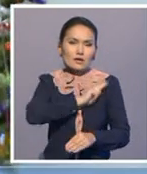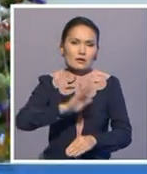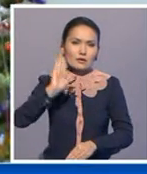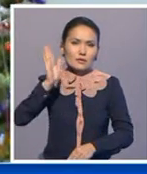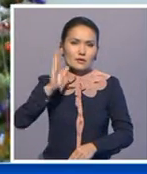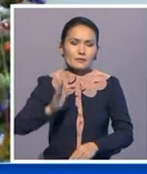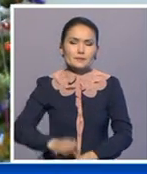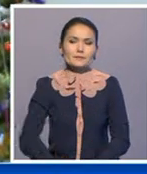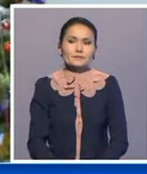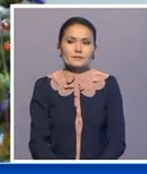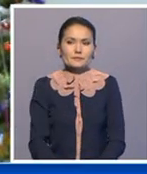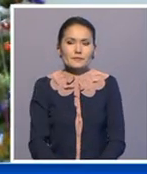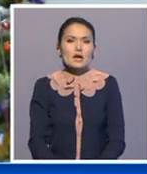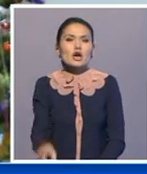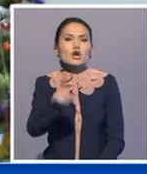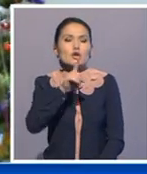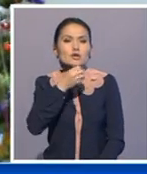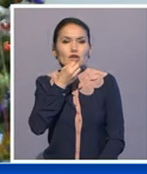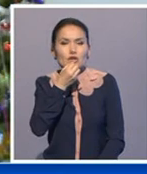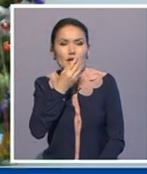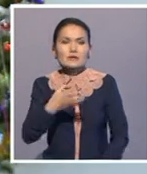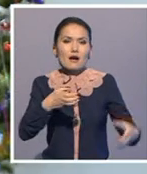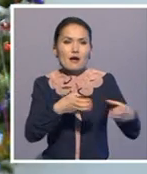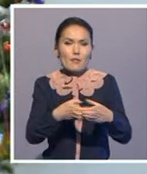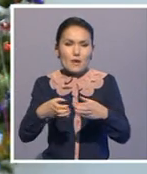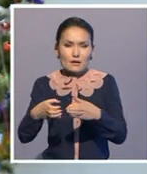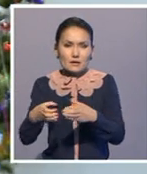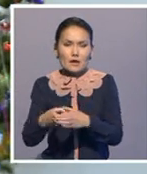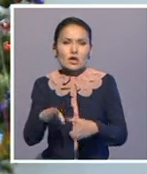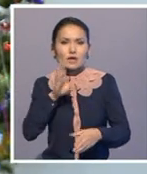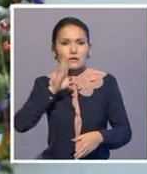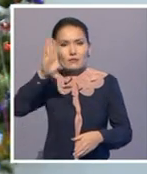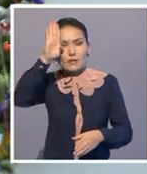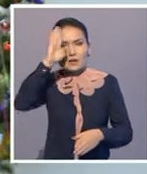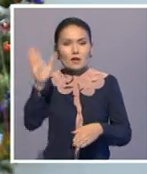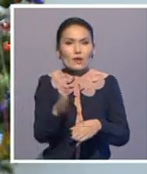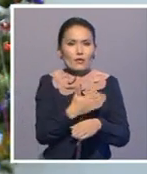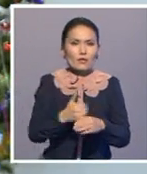тауып, жақсылап тұрып, осында жақсы командалар болады, ватерпольный командалар болады, жақсы синхронный командалар болады деп ойлаймыз.